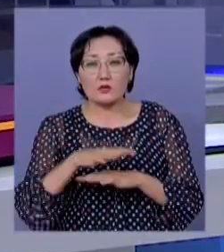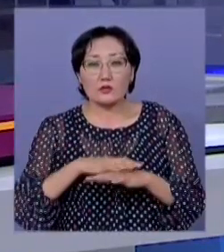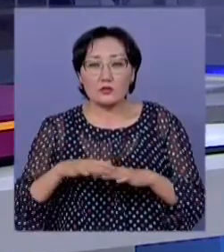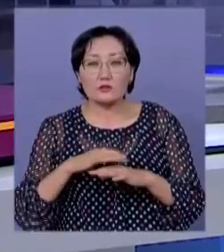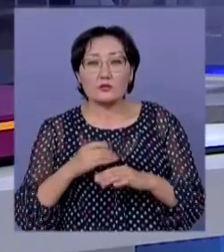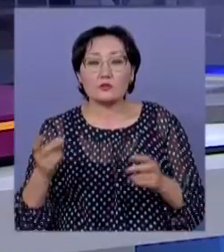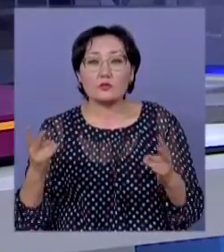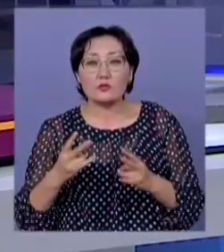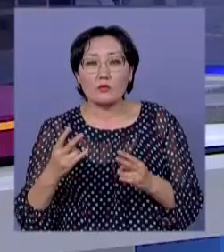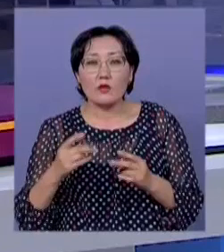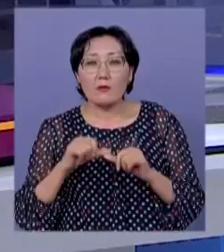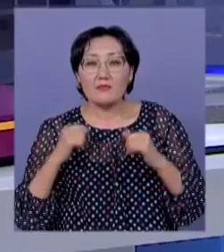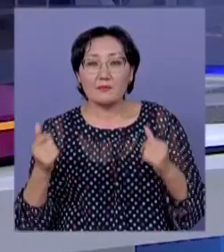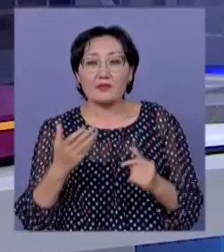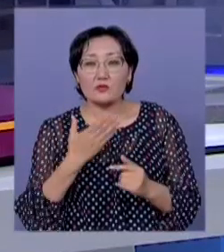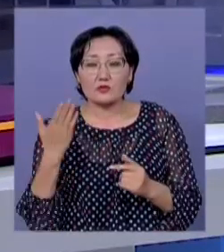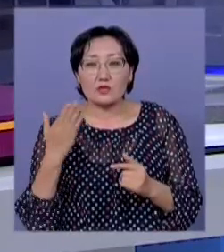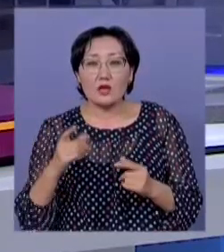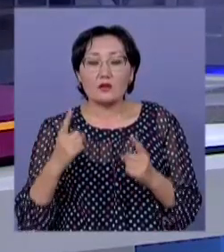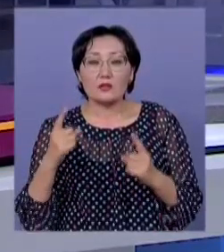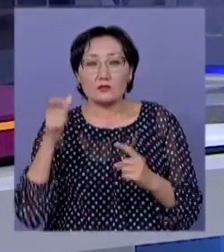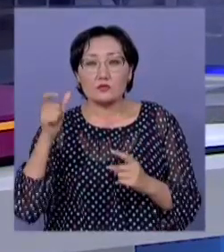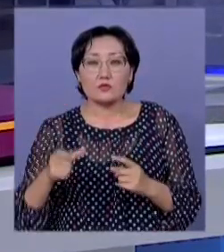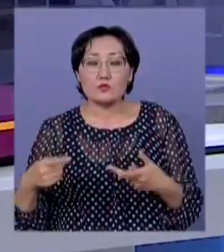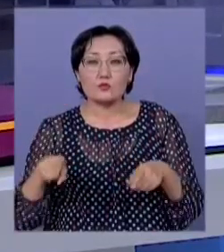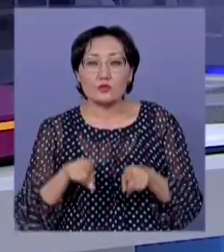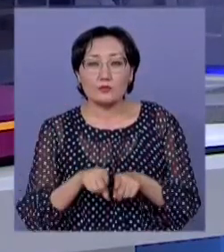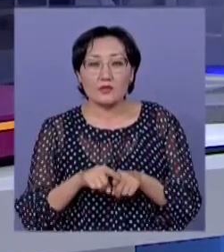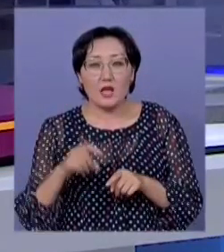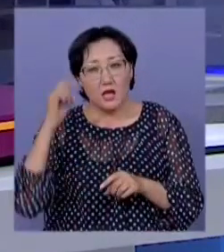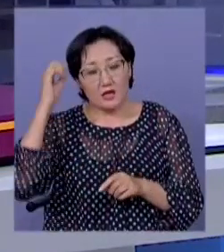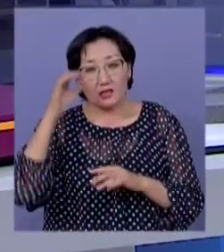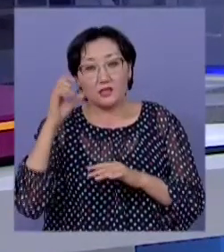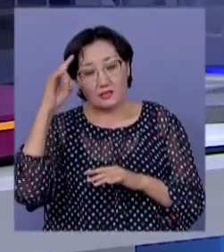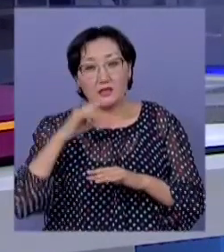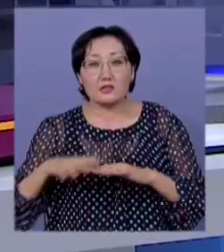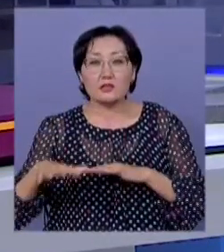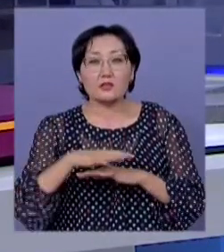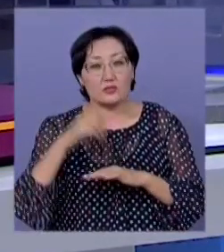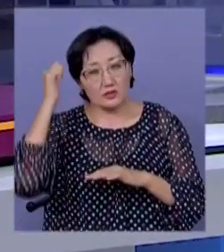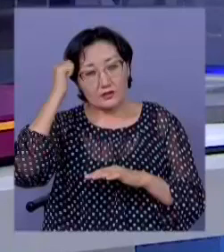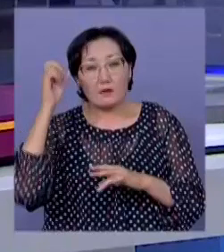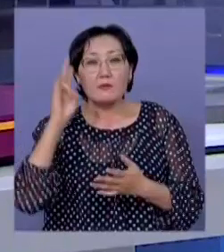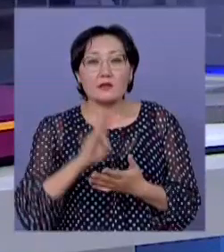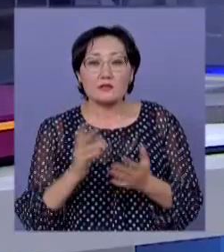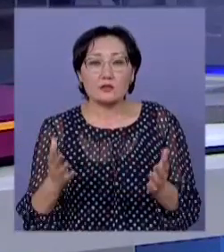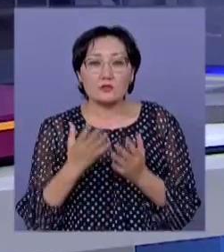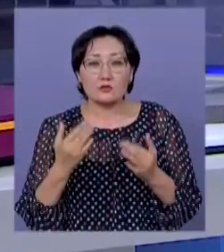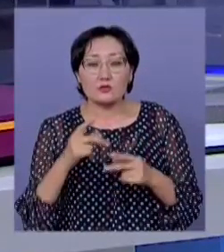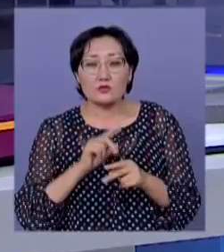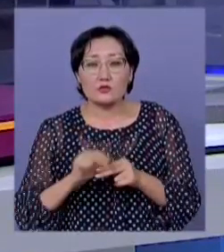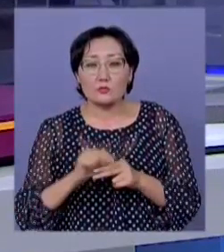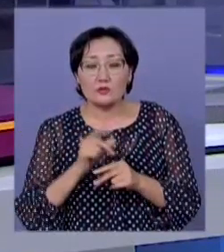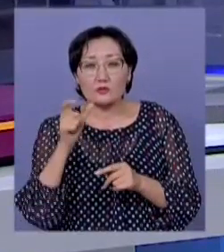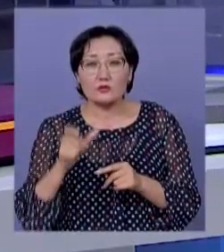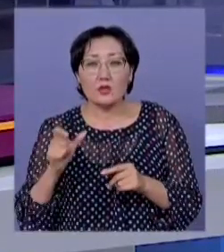мұқтажын мінберде бұқпасыз айтты. Ардазамат сонысымен де ел жадында мәңгі сақталады. Шерханның шекпенінен шыққан